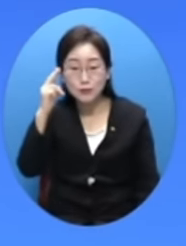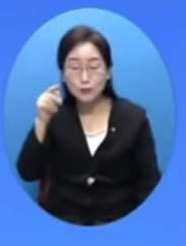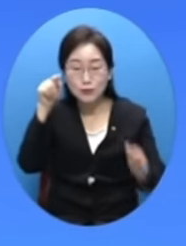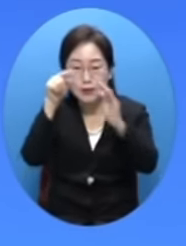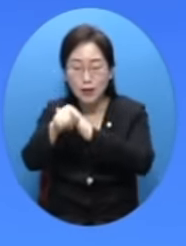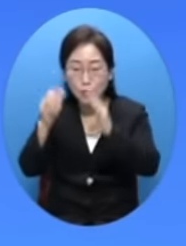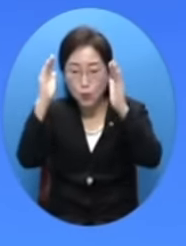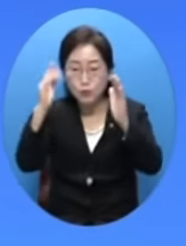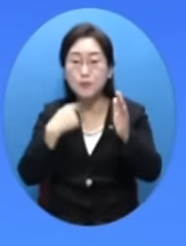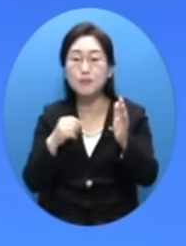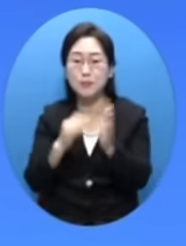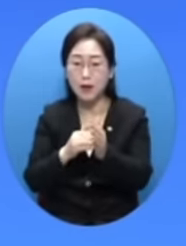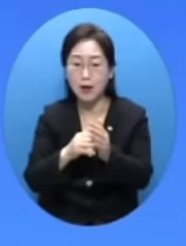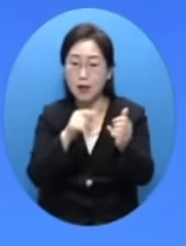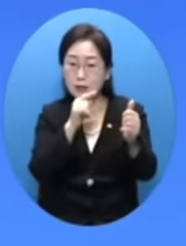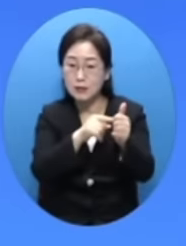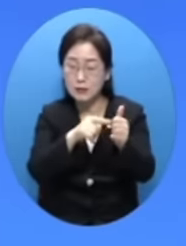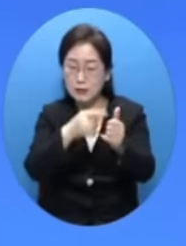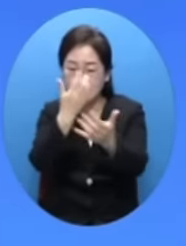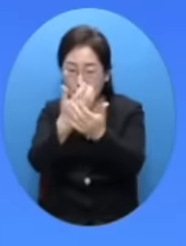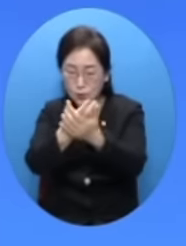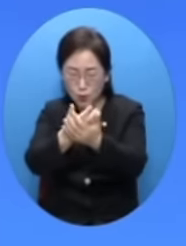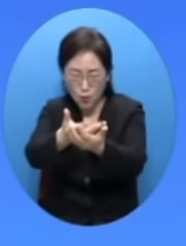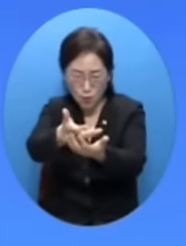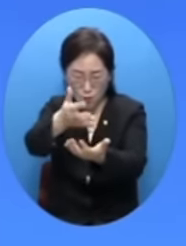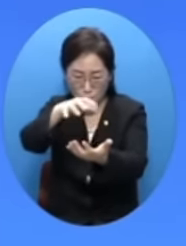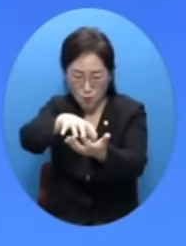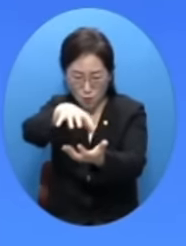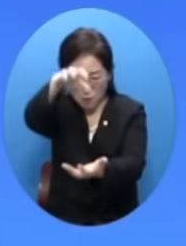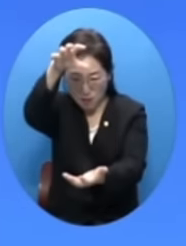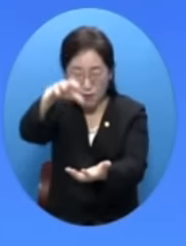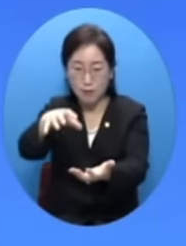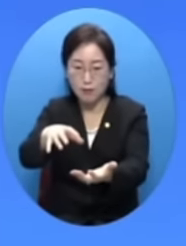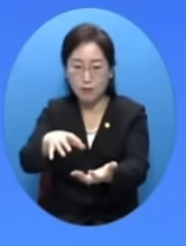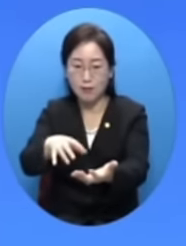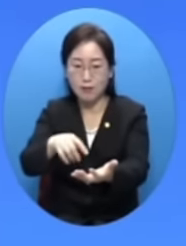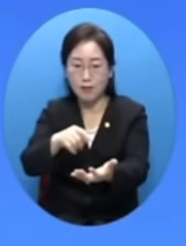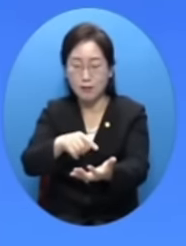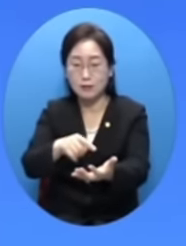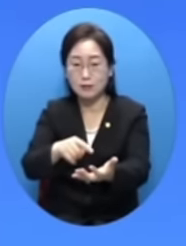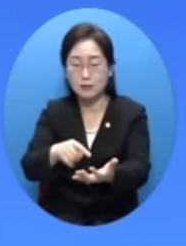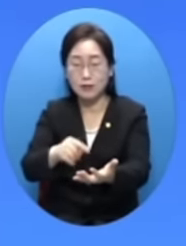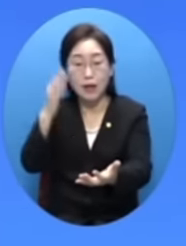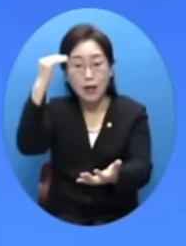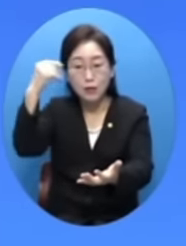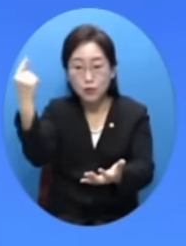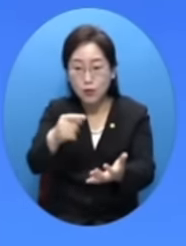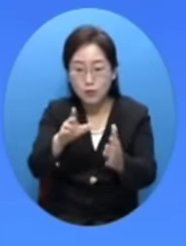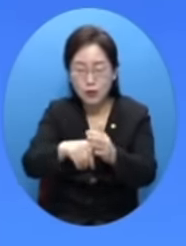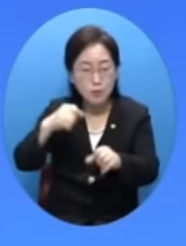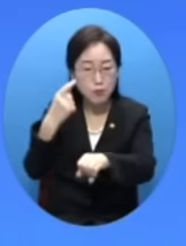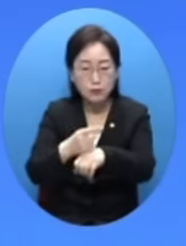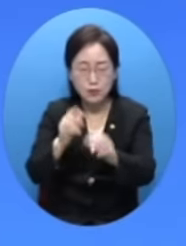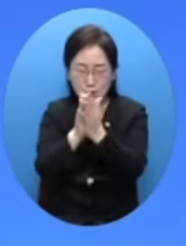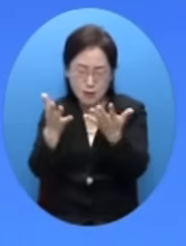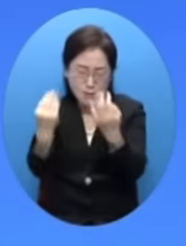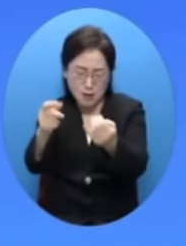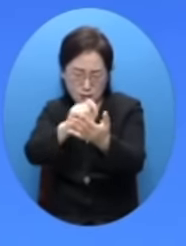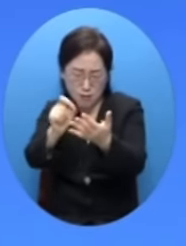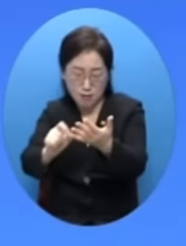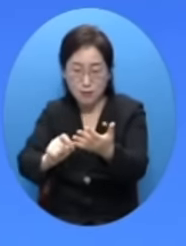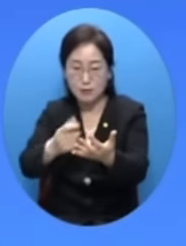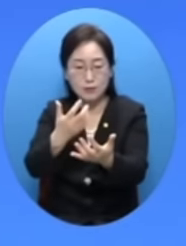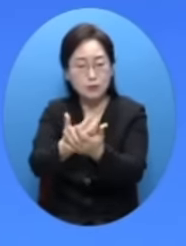자료를 보니까 이분이 쓴 영어 원서가 이만큼 있더라고요. 그리고 한국에 오기 전에 그 젊은 나이에 벌써 그 많은 책을 쓰고 온 걸 보면 굉장히 그런